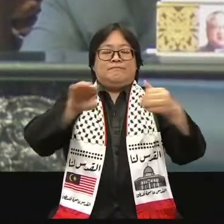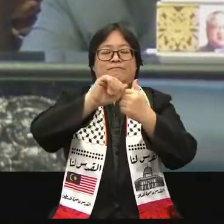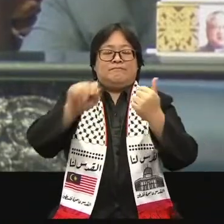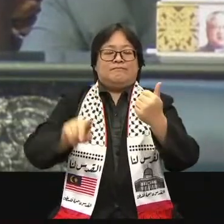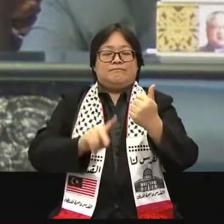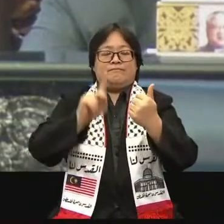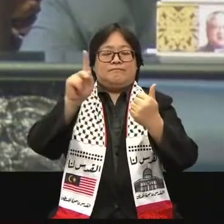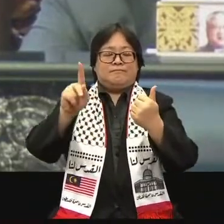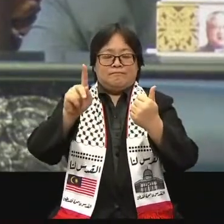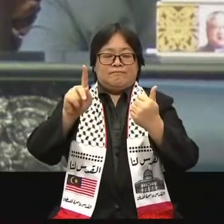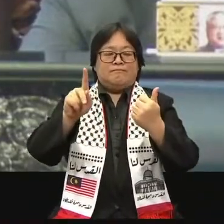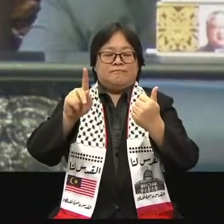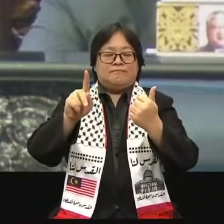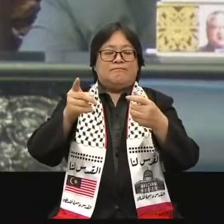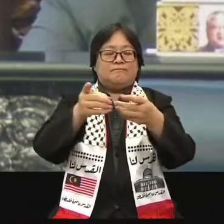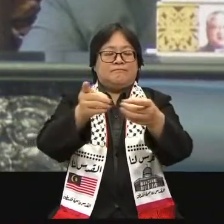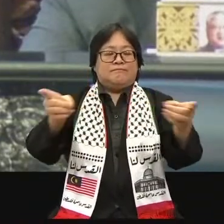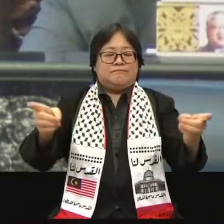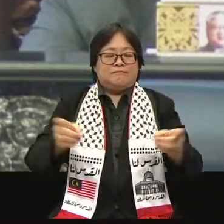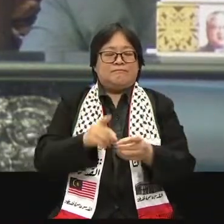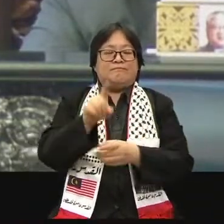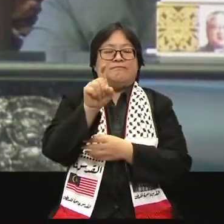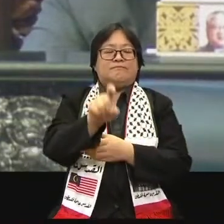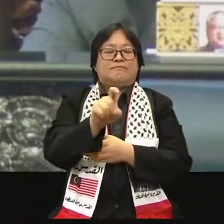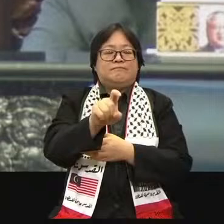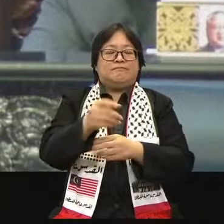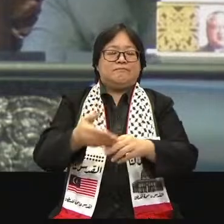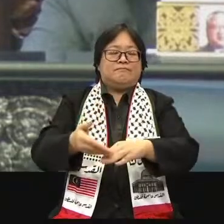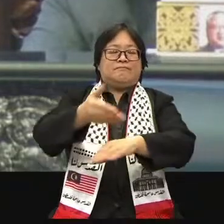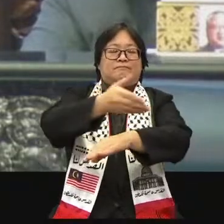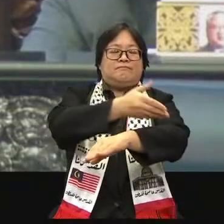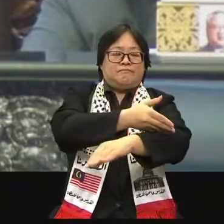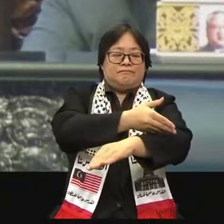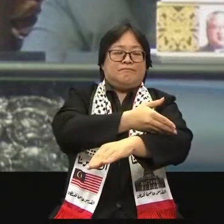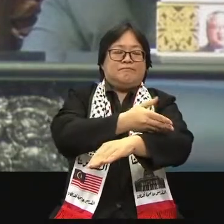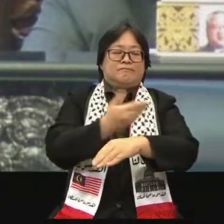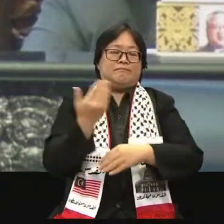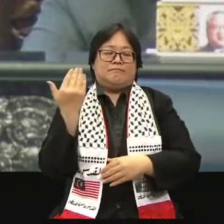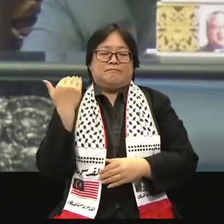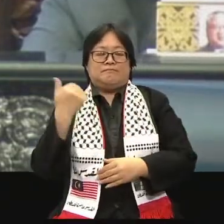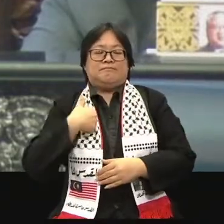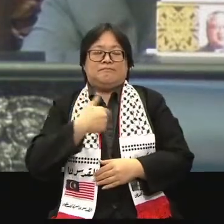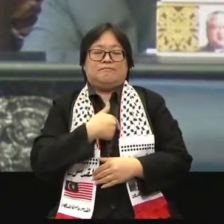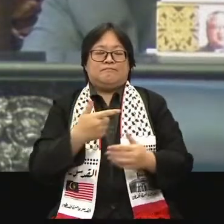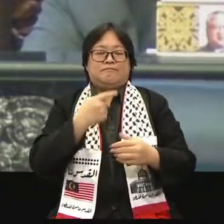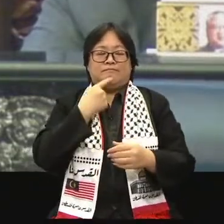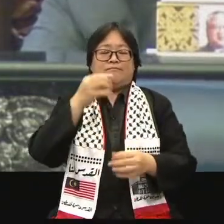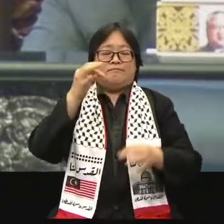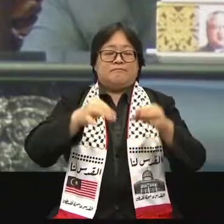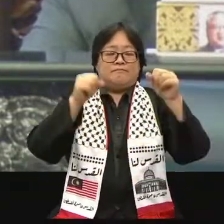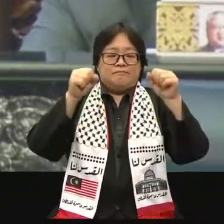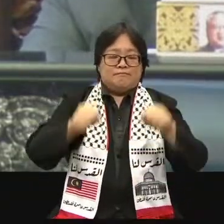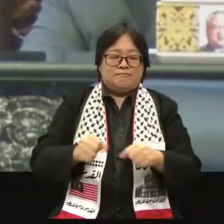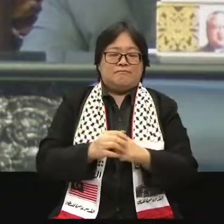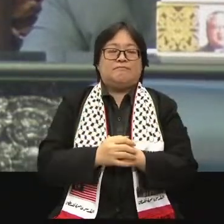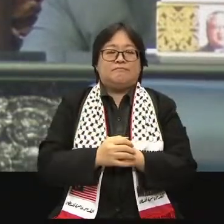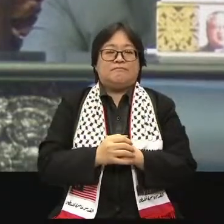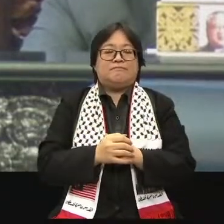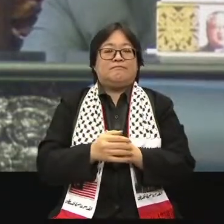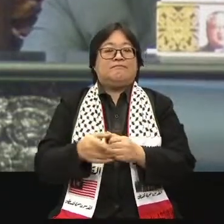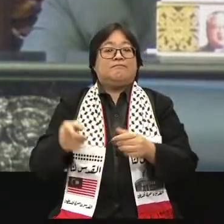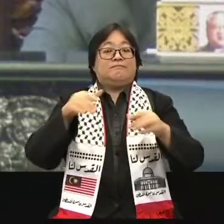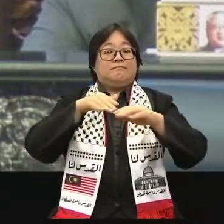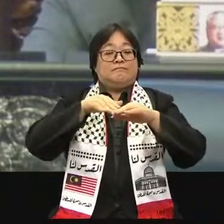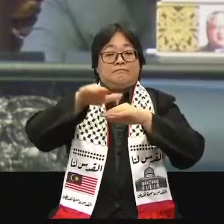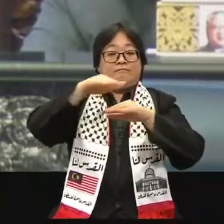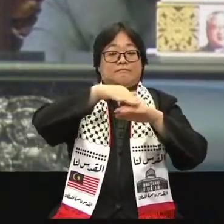jawatankuasa Bencana Daerah itu perlu ditambah baik baru-baru in kita menyatakan Kalau boleh sebaik saja mangsa